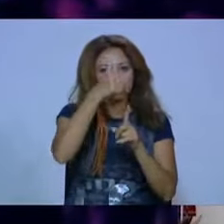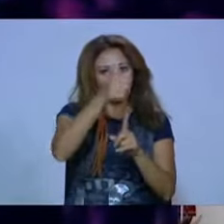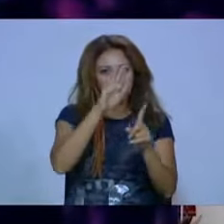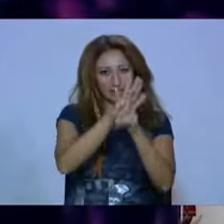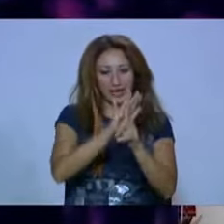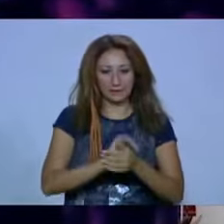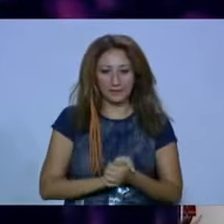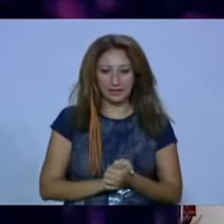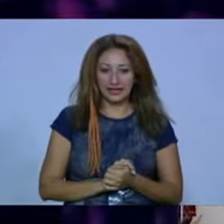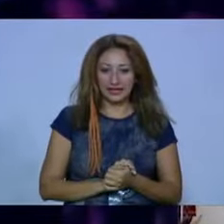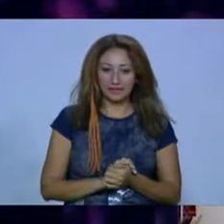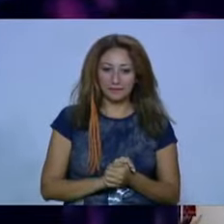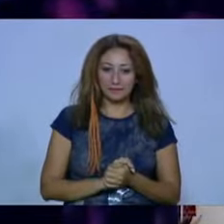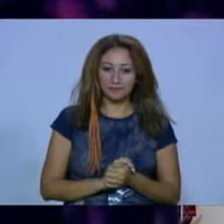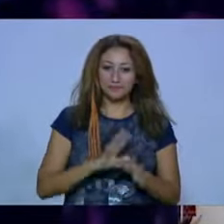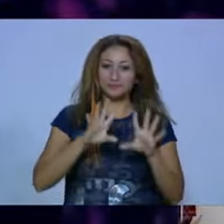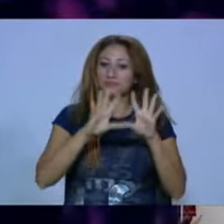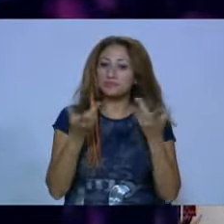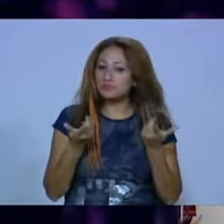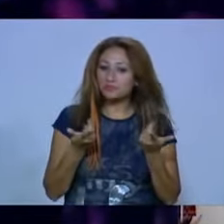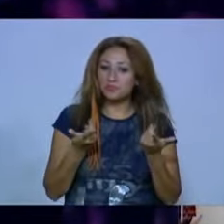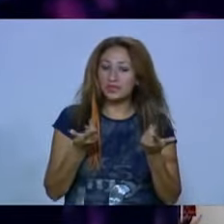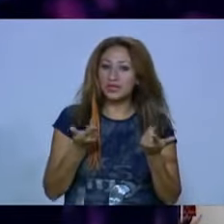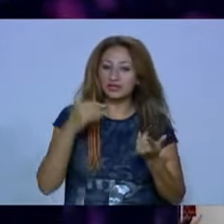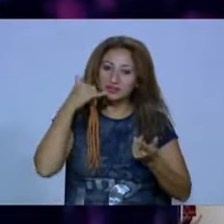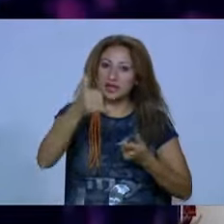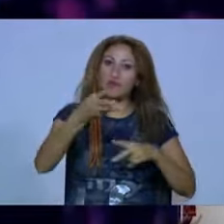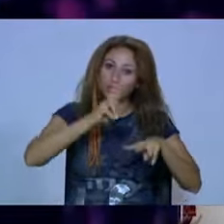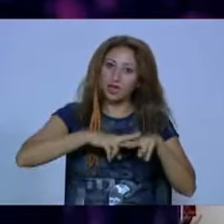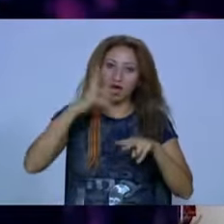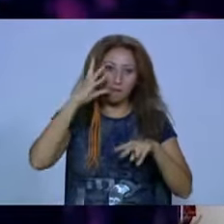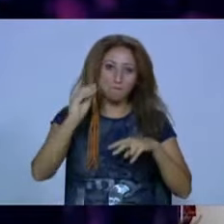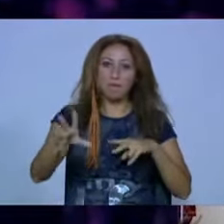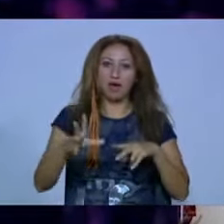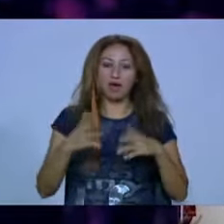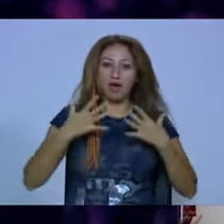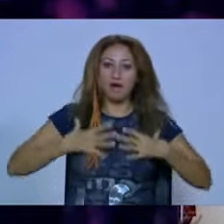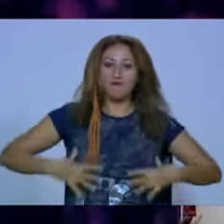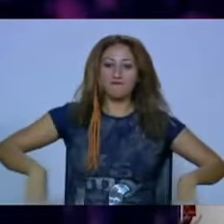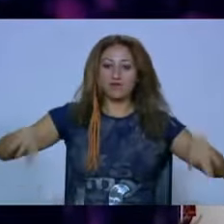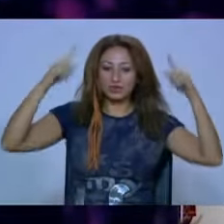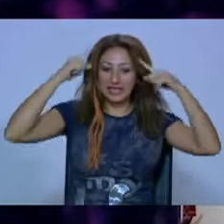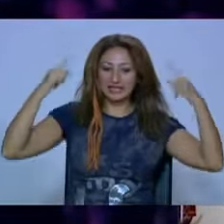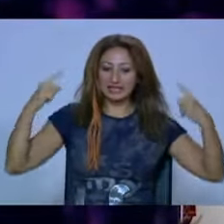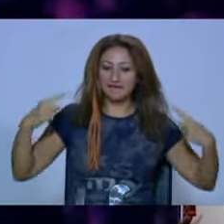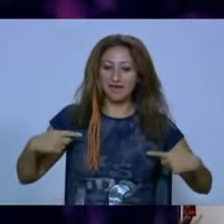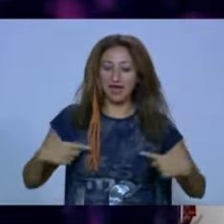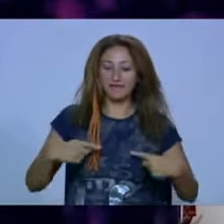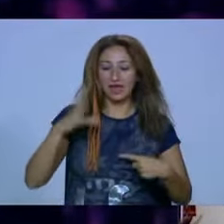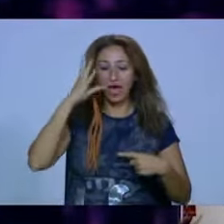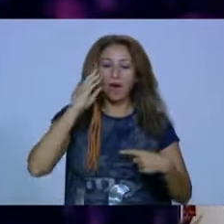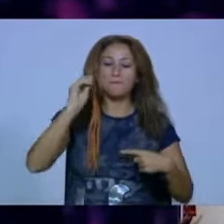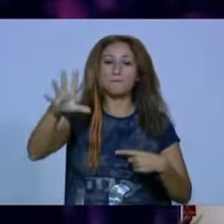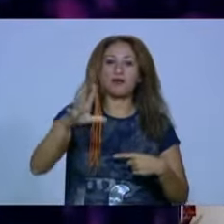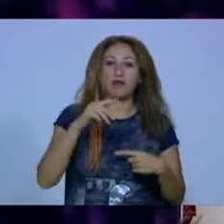هنا في القاهرة هيعمل فكرة زي دي؟ مين هيبعت على الصفحة يقول لنا أنا قررت أتبرع بفستان الزفاف بتاعي لأول